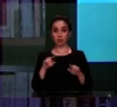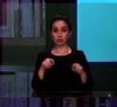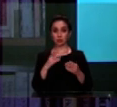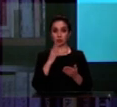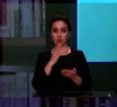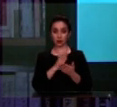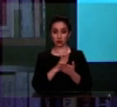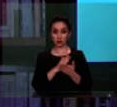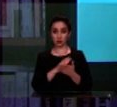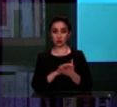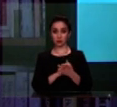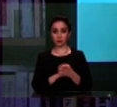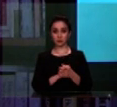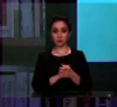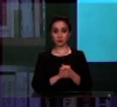etiladi.